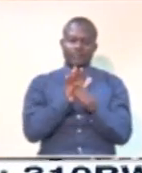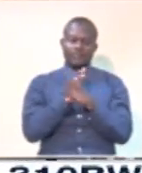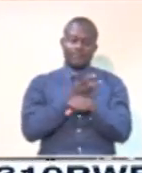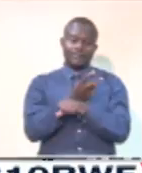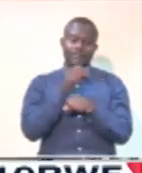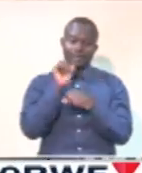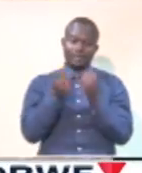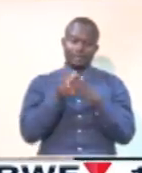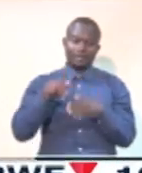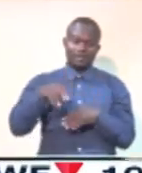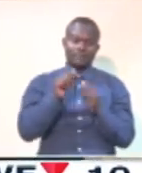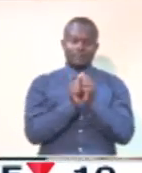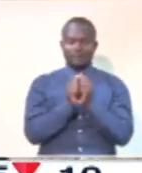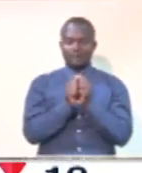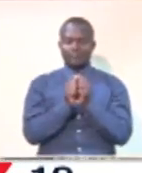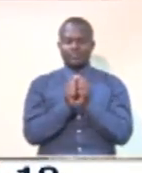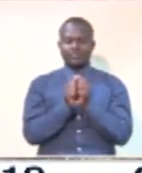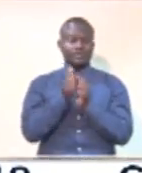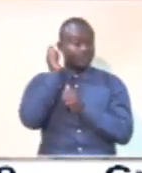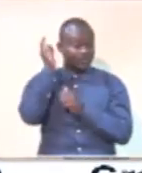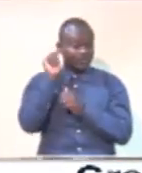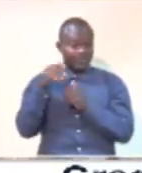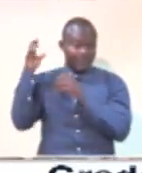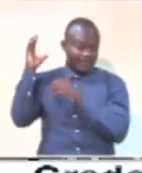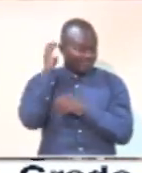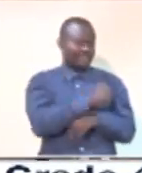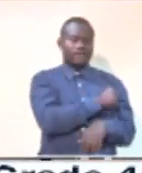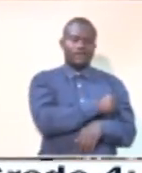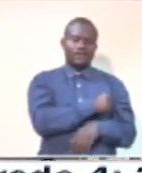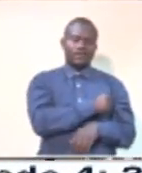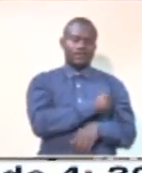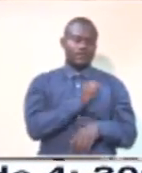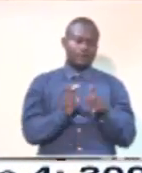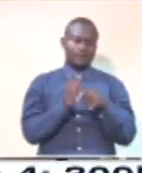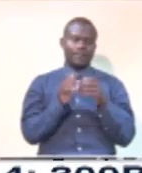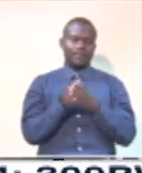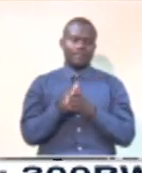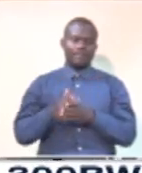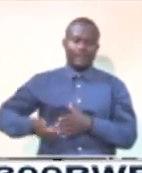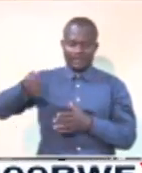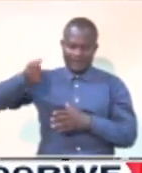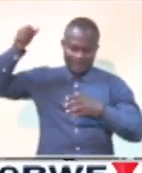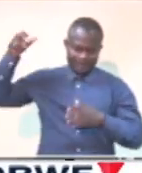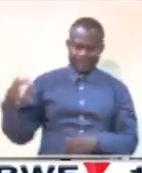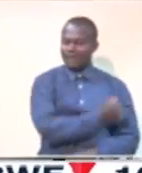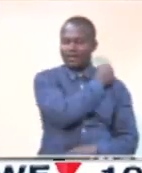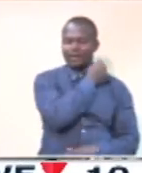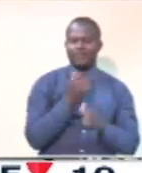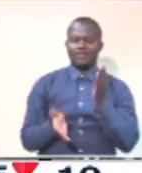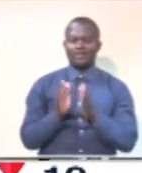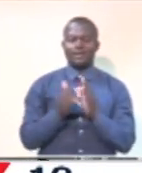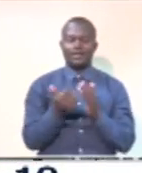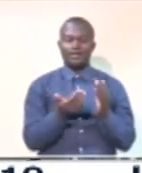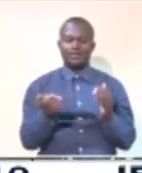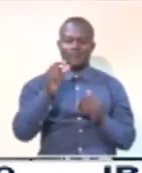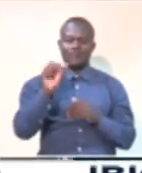ntabwo atambukaga. Kabura umudamu ufite telefoni ngo gushyirwa rwo twaka gutwara amaherena agashakoshe pafu. N'abana bato